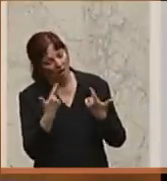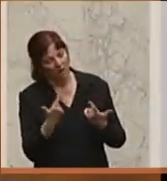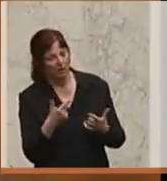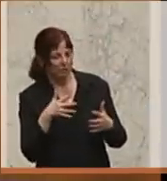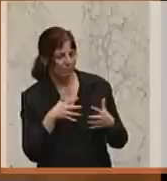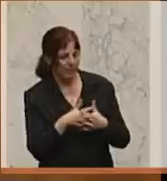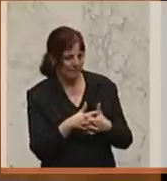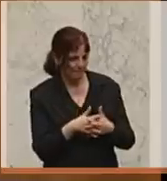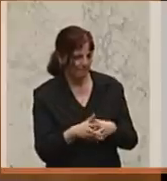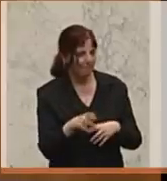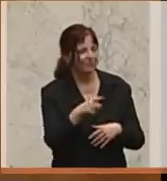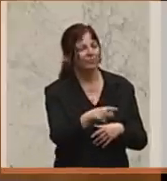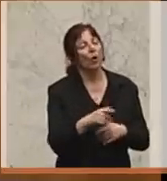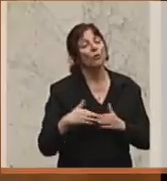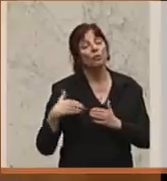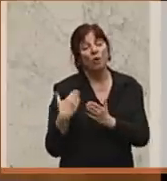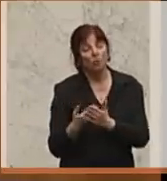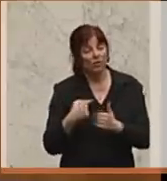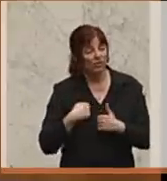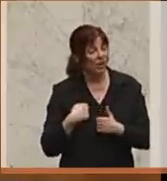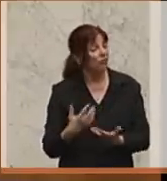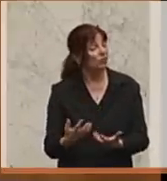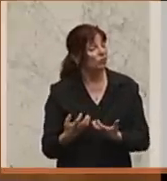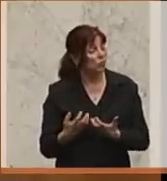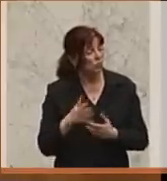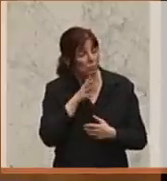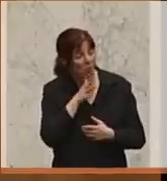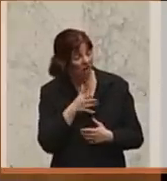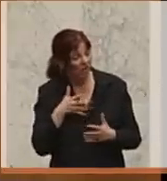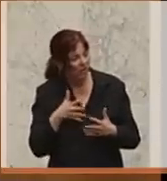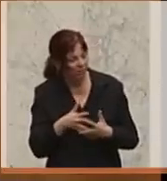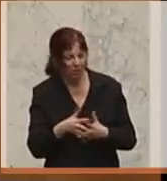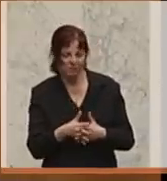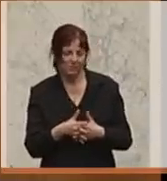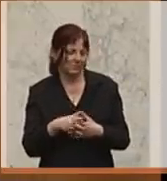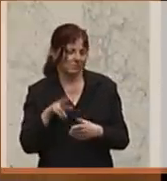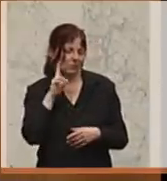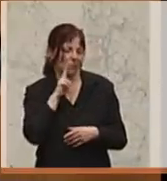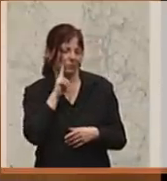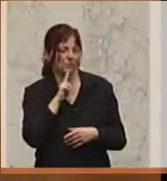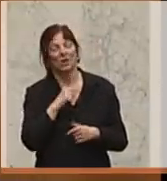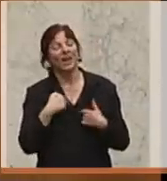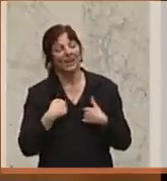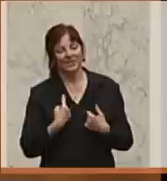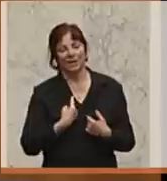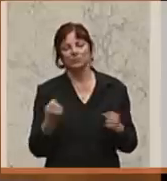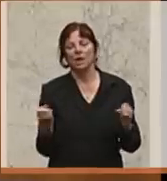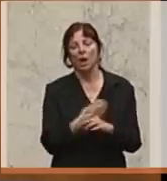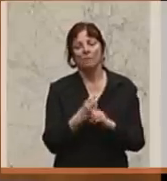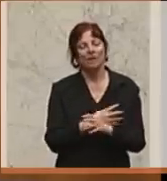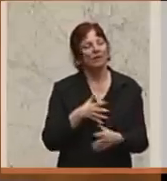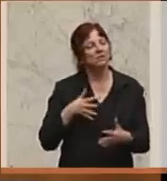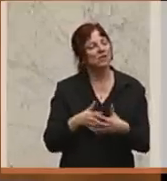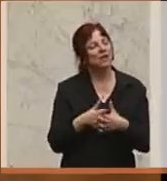besonders kurios. Ich habe das Medientransparenzgesetz im letzten Jahr in unserer Abteilung schreiben lassen, wir haben